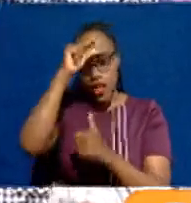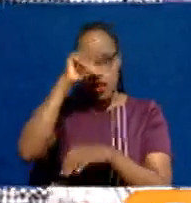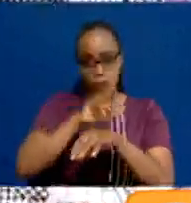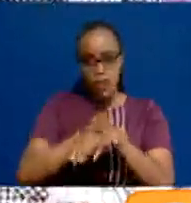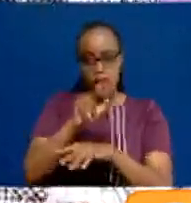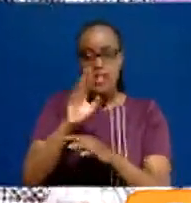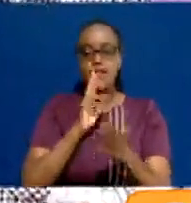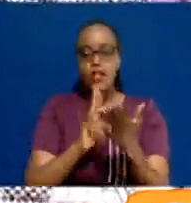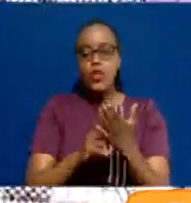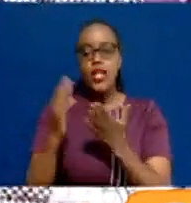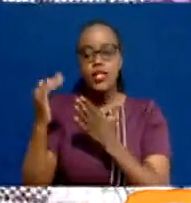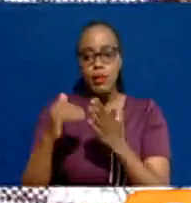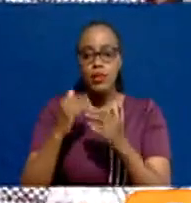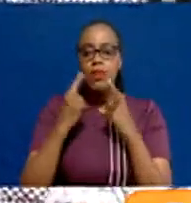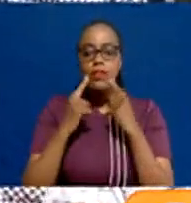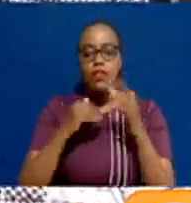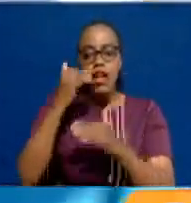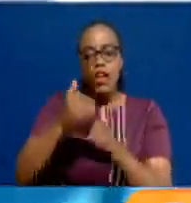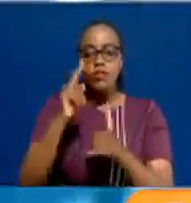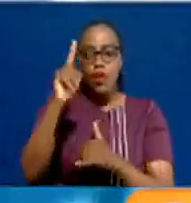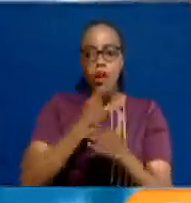matokeo hayo yanatarajiwa kutolewa baada ya wiki moja.